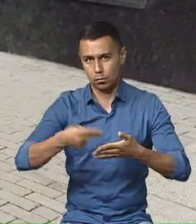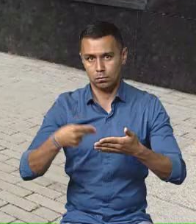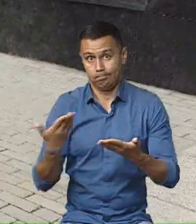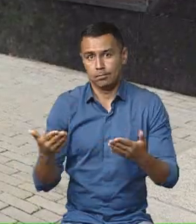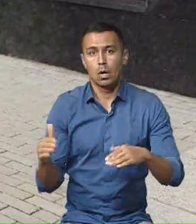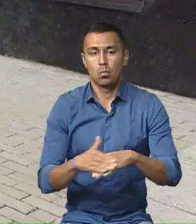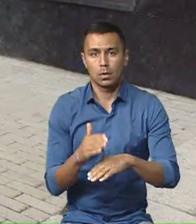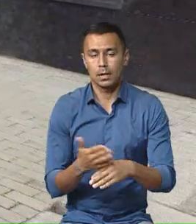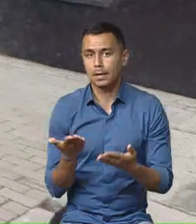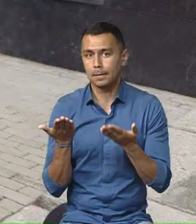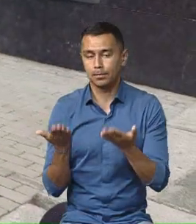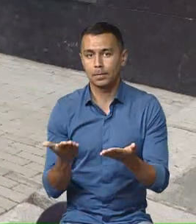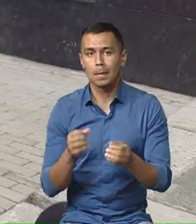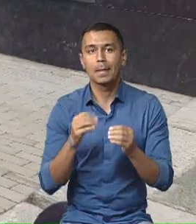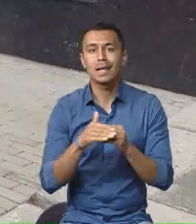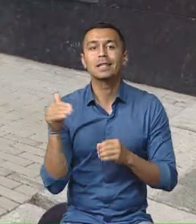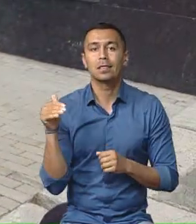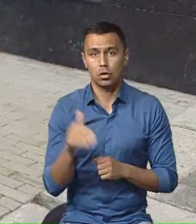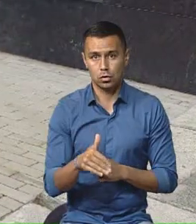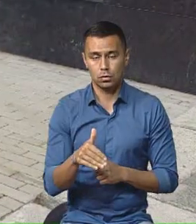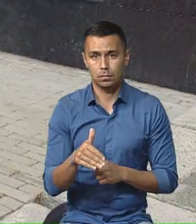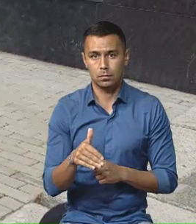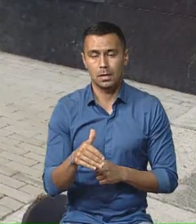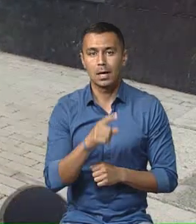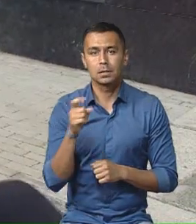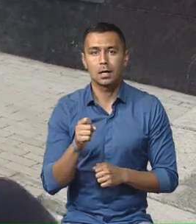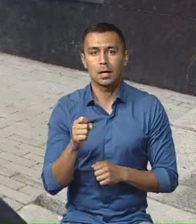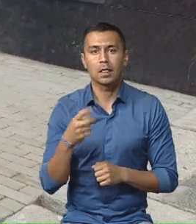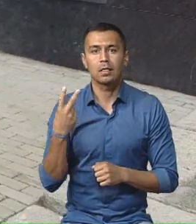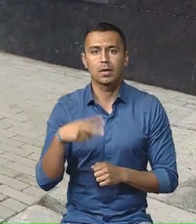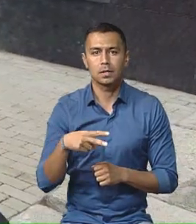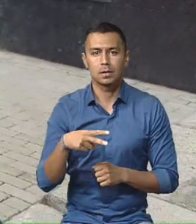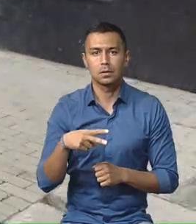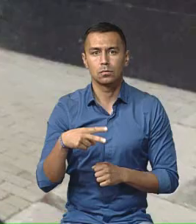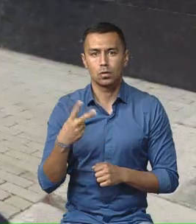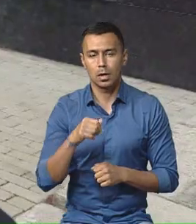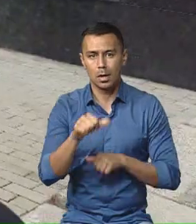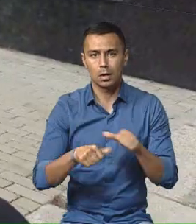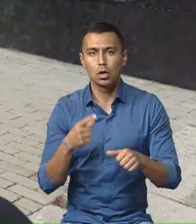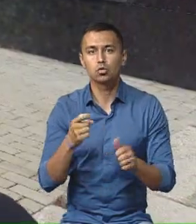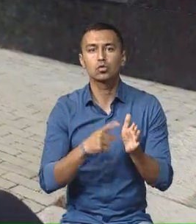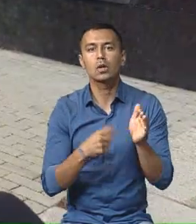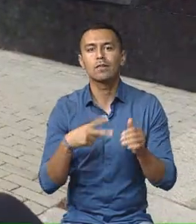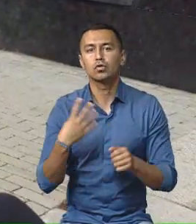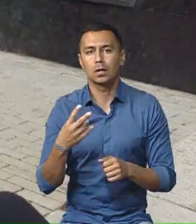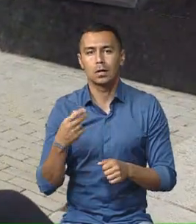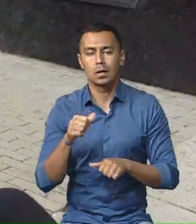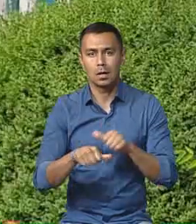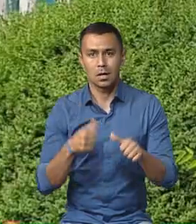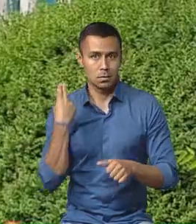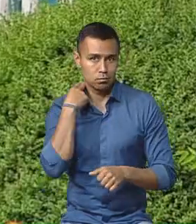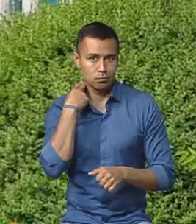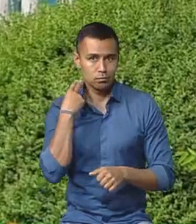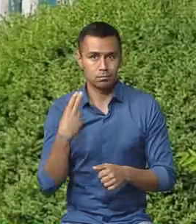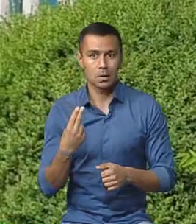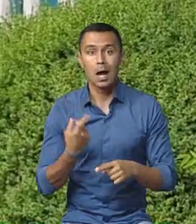пожалуйста, 15 тисяч за 20 Затирих, 604 рублі забору Красилів.